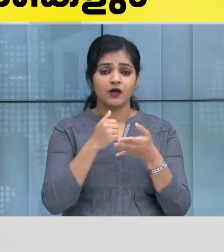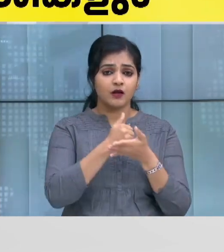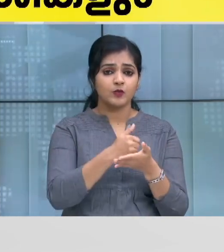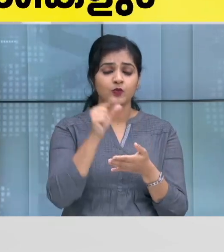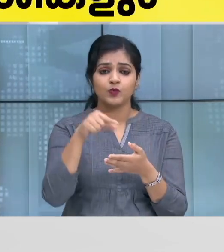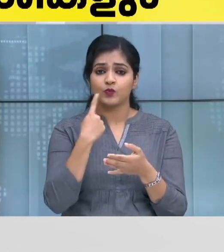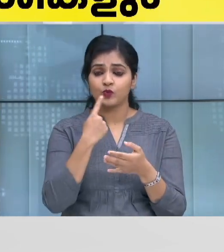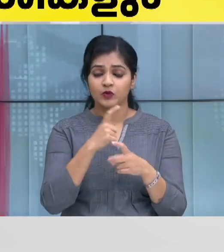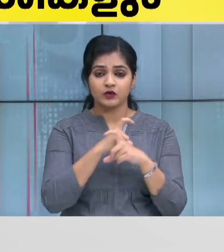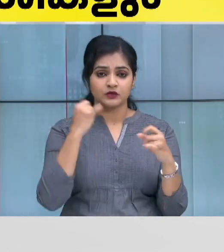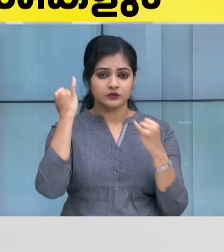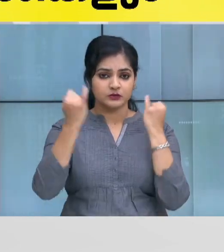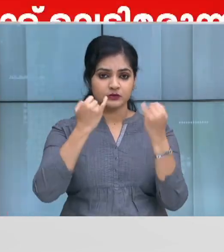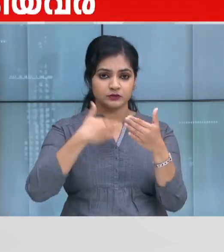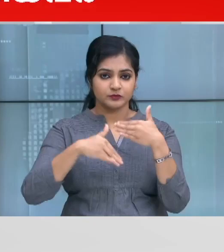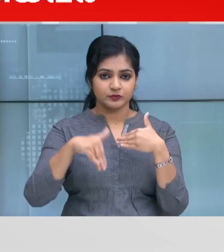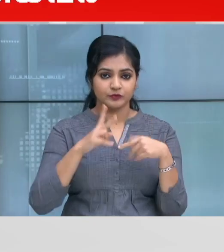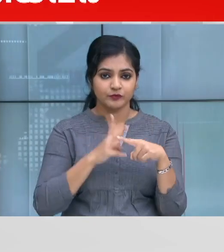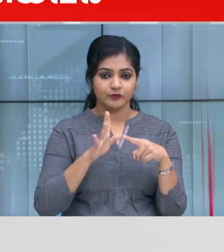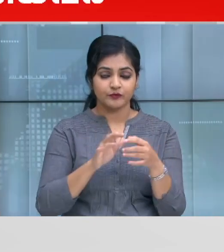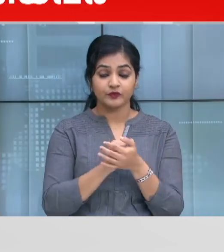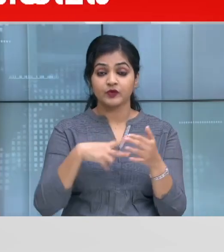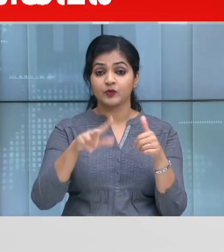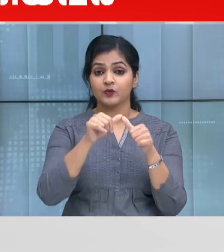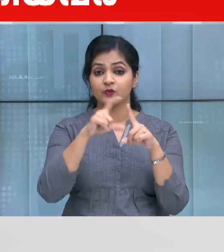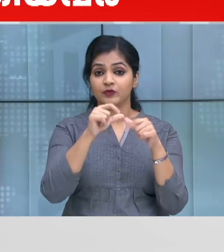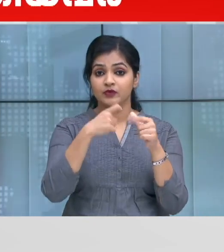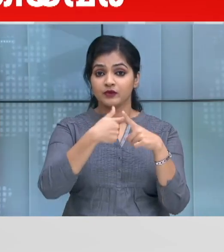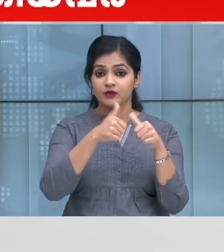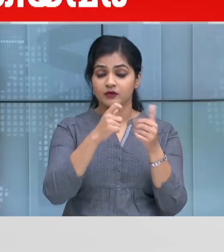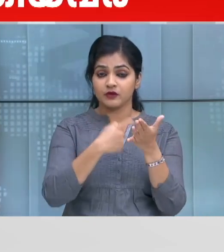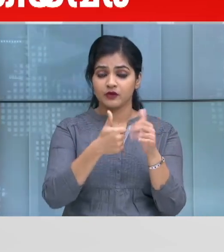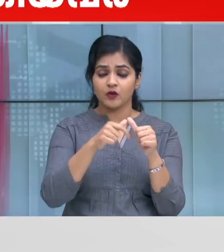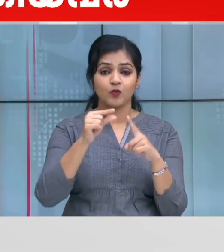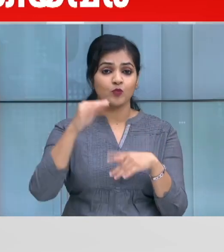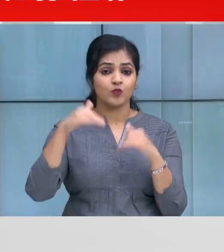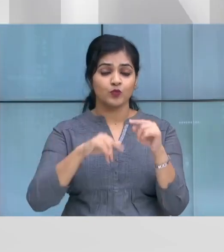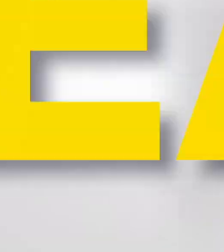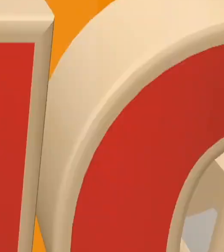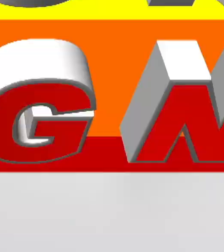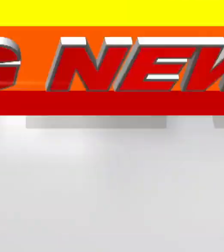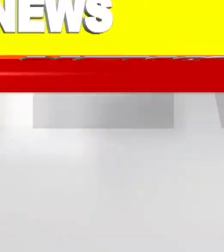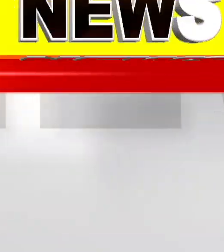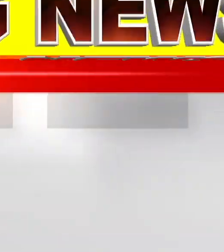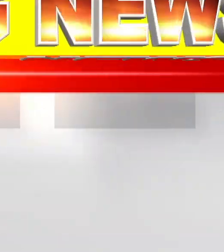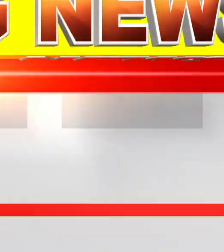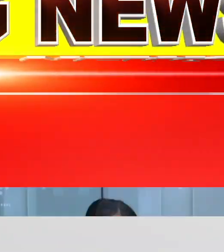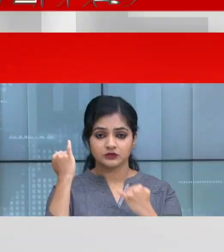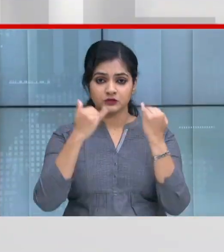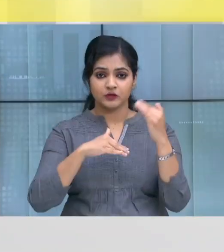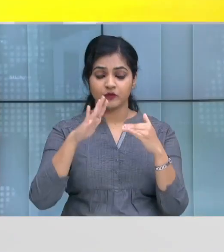അന്വേഷണം പുരോഗമിക്കുകയായിരുന്നു. ഇത് വടകരയിലടക്കം, അതിൽ മറ്റ് രാഷ്ട്രീയ ആരോപണങ്ങൾ കൂടി ഇതിനകം RMP അടക്കം ഉന്നയിക്കുകയും ചെയ്തിട്ടുണ്ട്. ആ